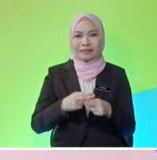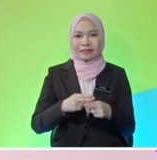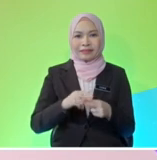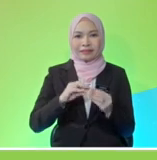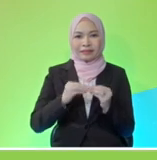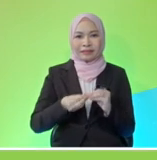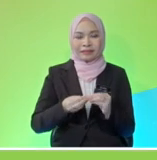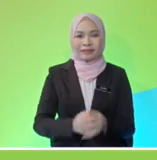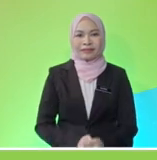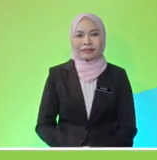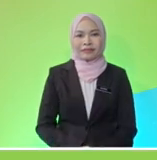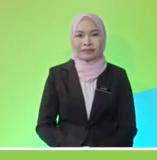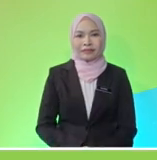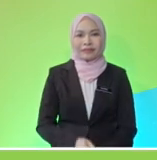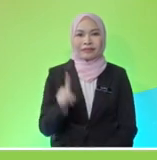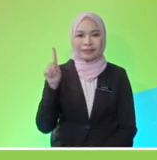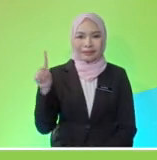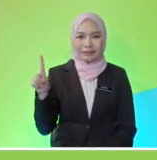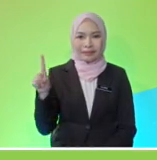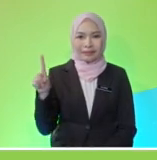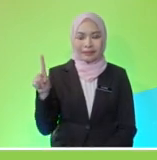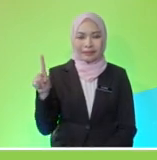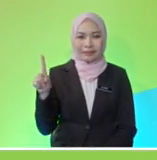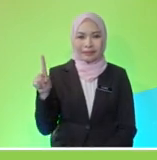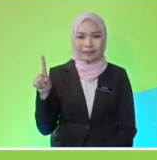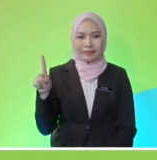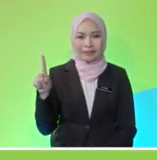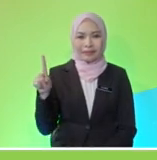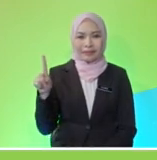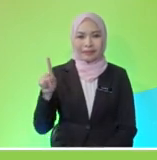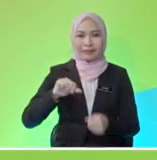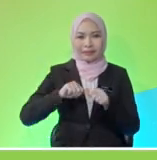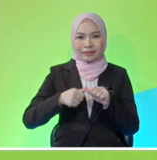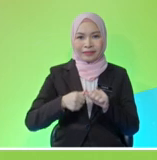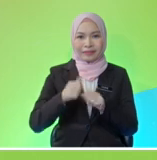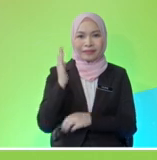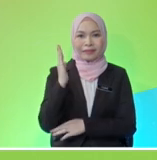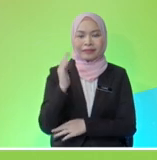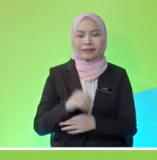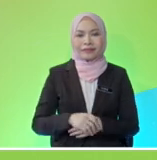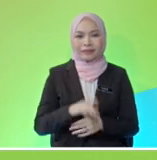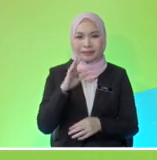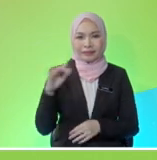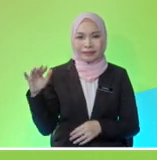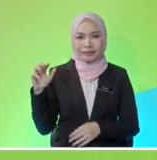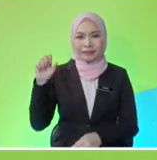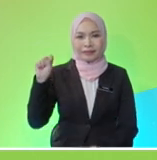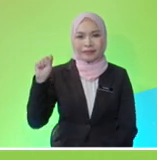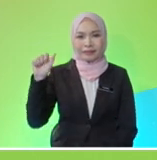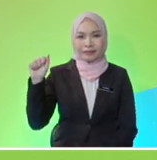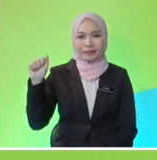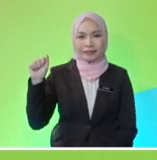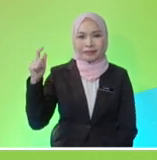Okey. Satu. Jadi, angkanya tegak. Satu. Ejaannya